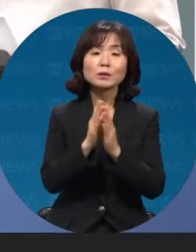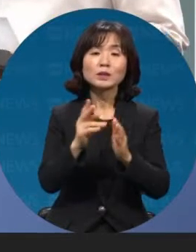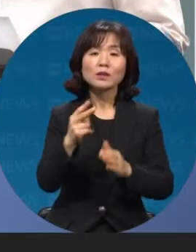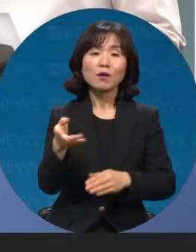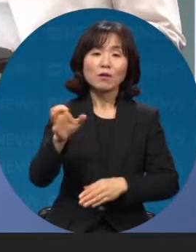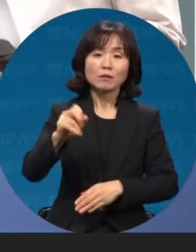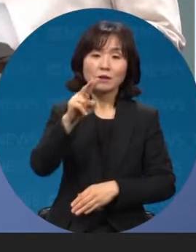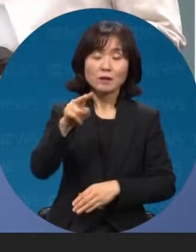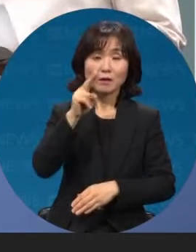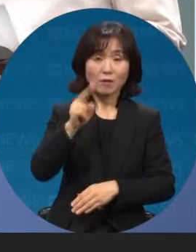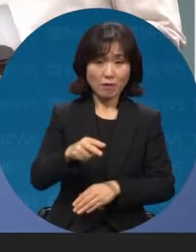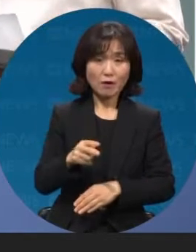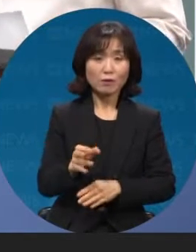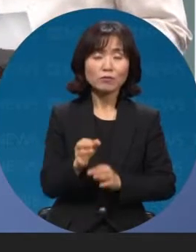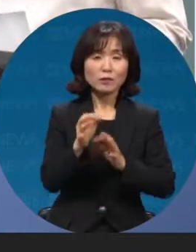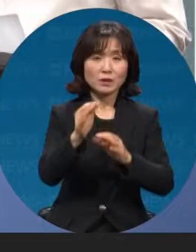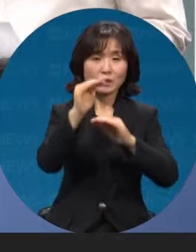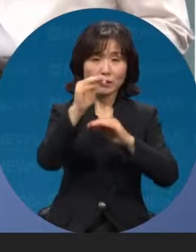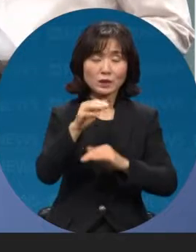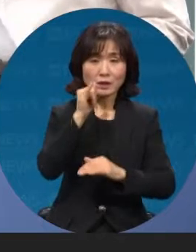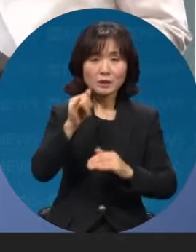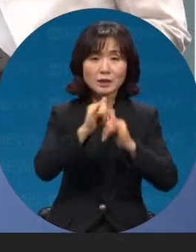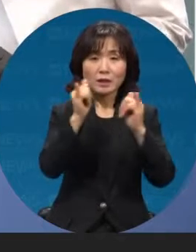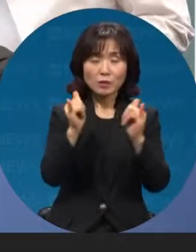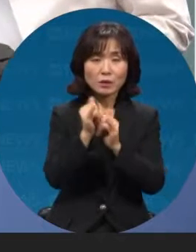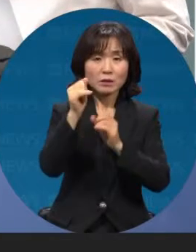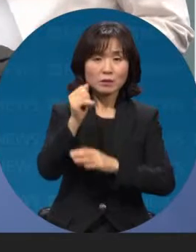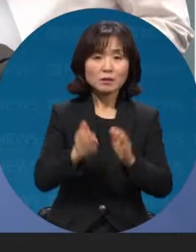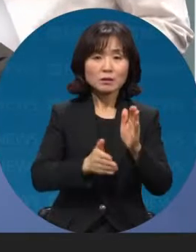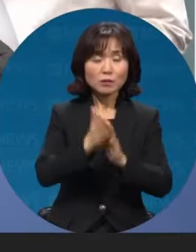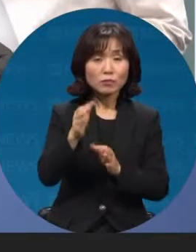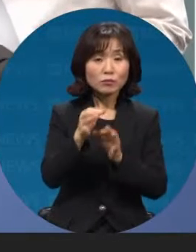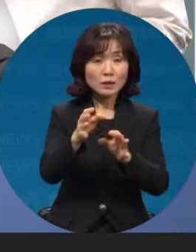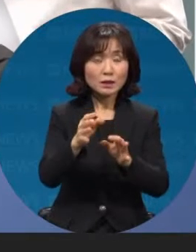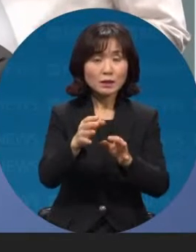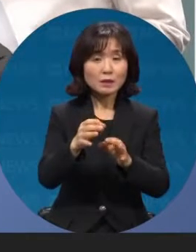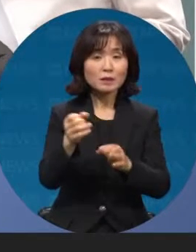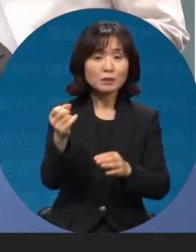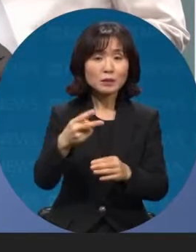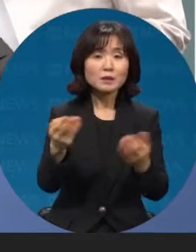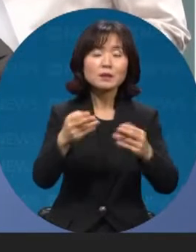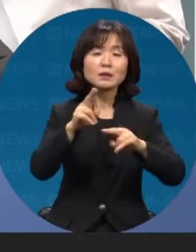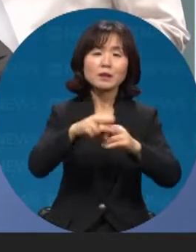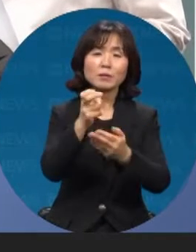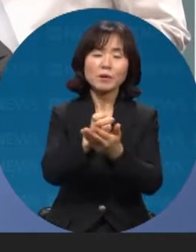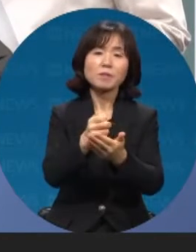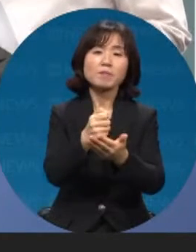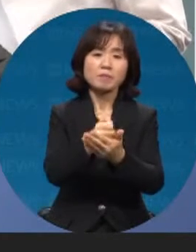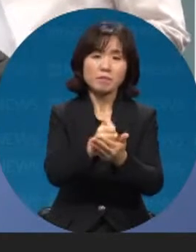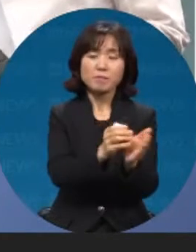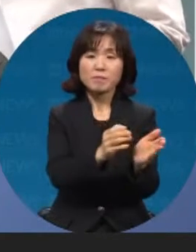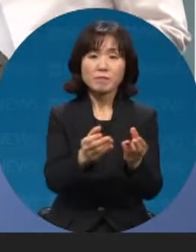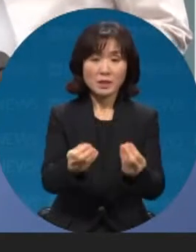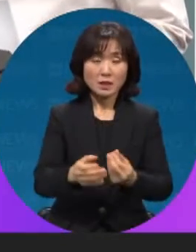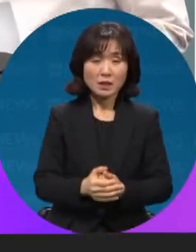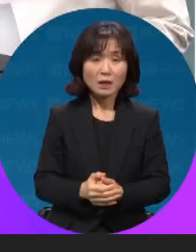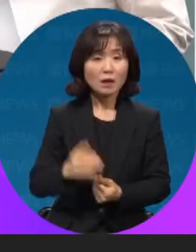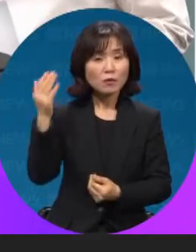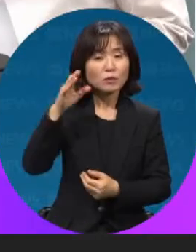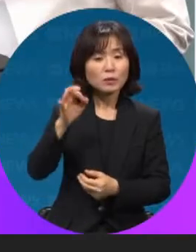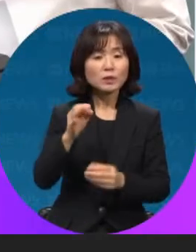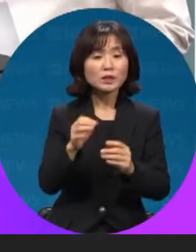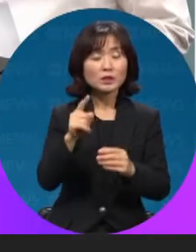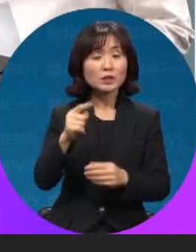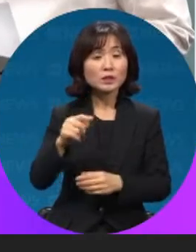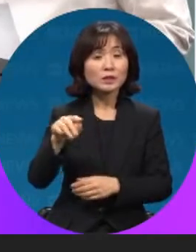달러 규모의 투자 내용이 담긴 사회 기반 시설 투자 및 일자리 법 을 마련했습니다 우리 돈으로 천사 백조 규모로 이